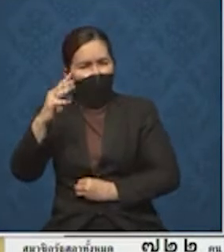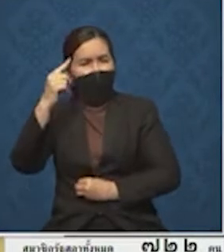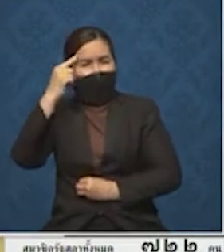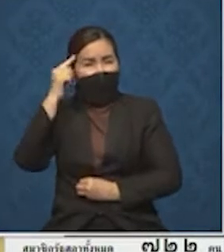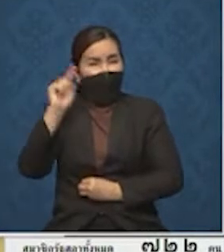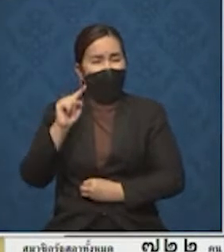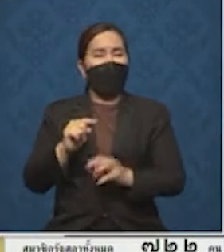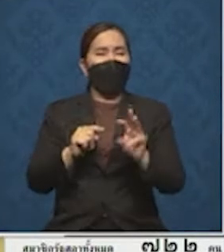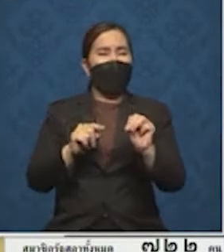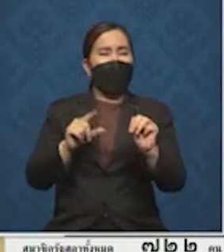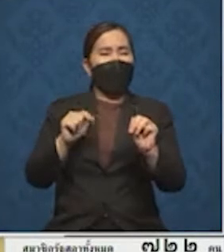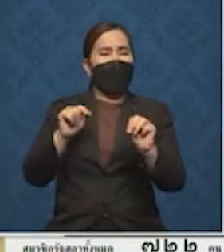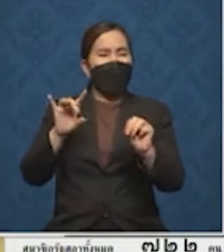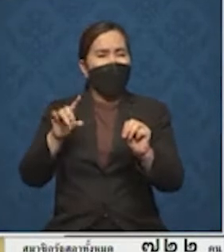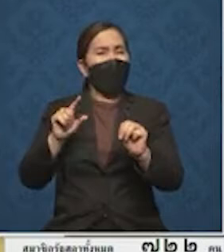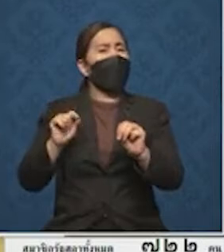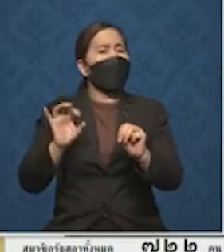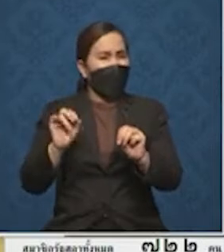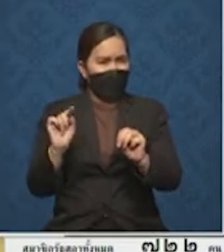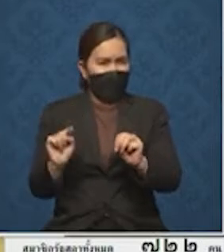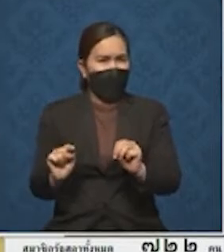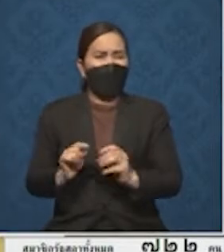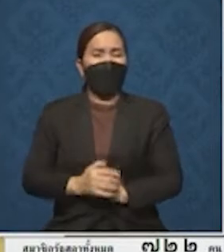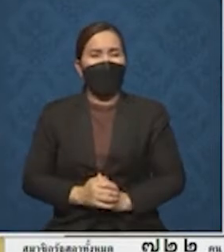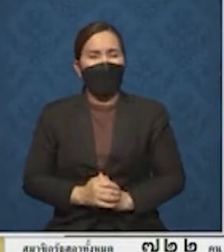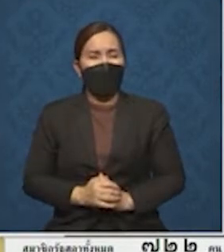มาตานี้เป็นมาตาที่